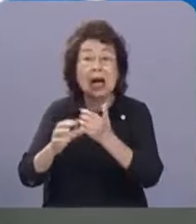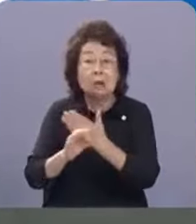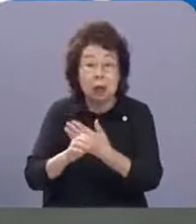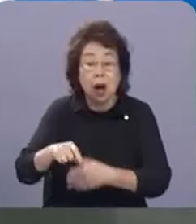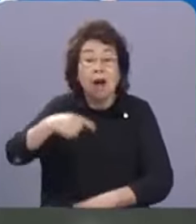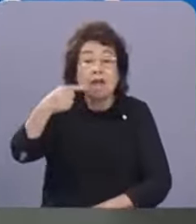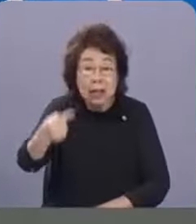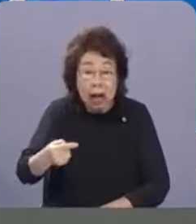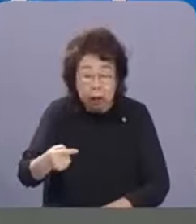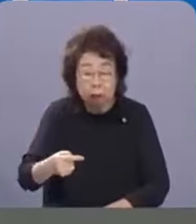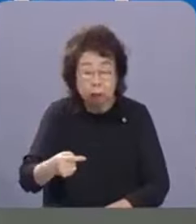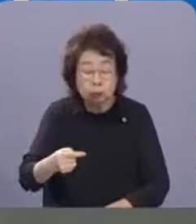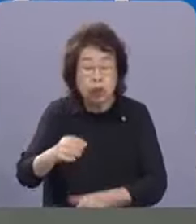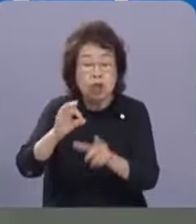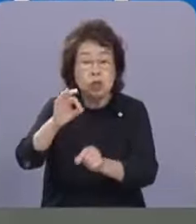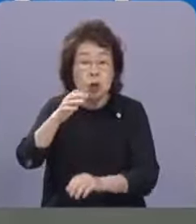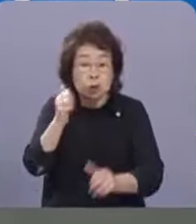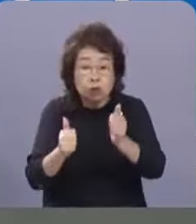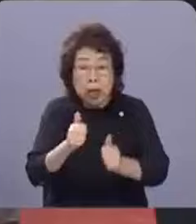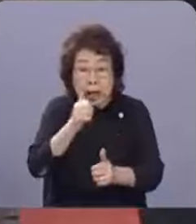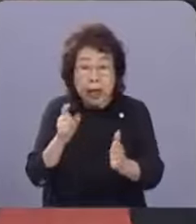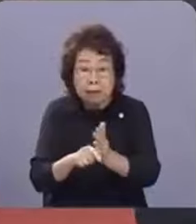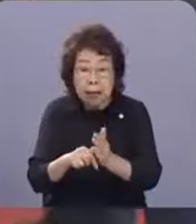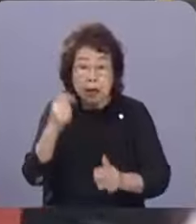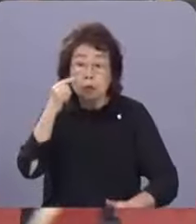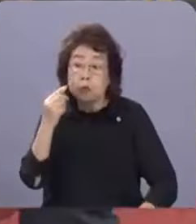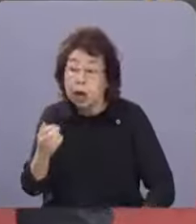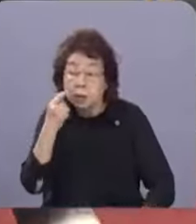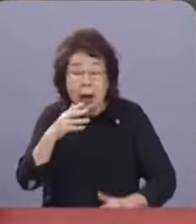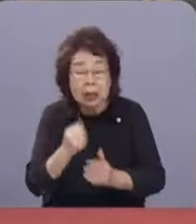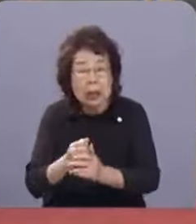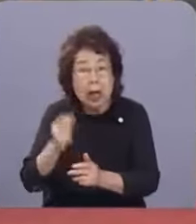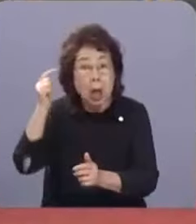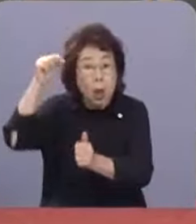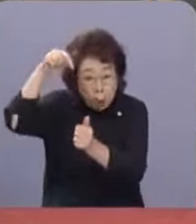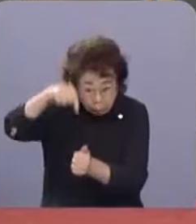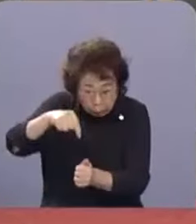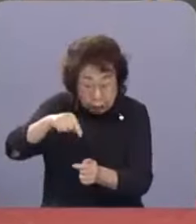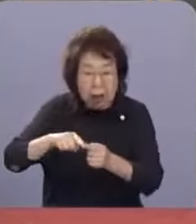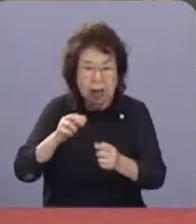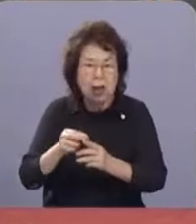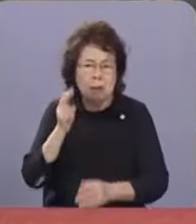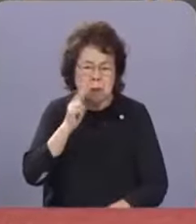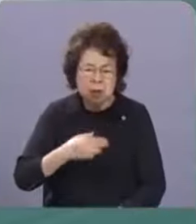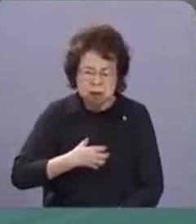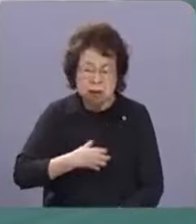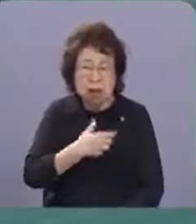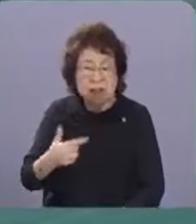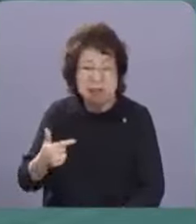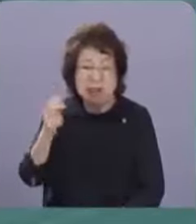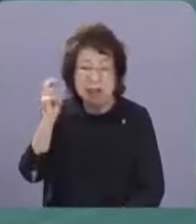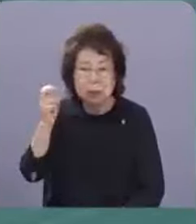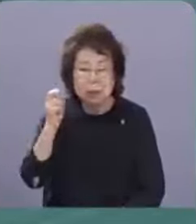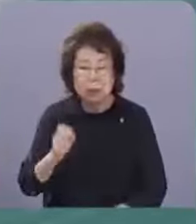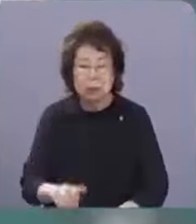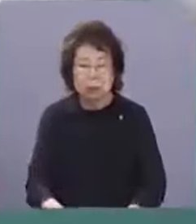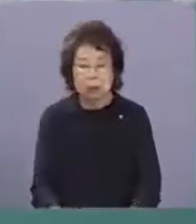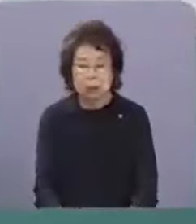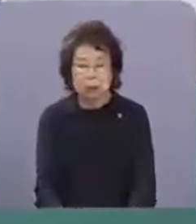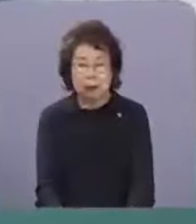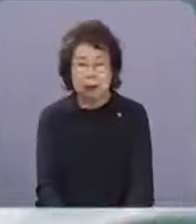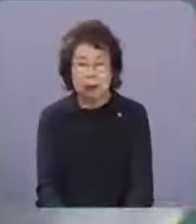다음 달 중순 진행되는 국회 국정 감사에서도 낙하산 인사 논란은 거셀 것으로 예상됩니다 KBS